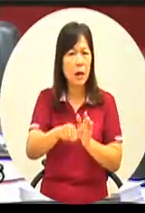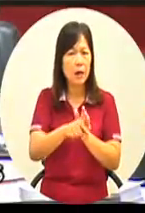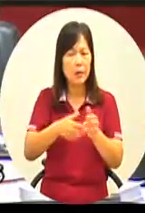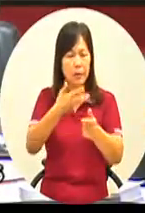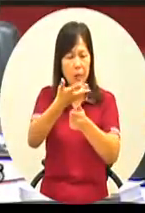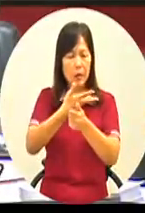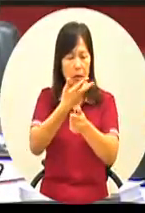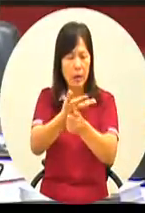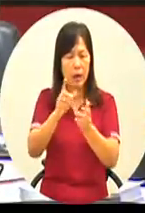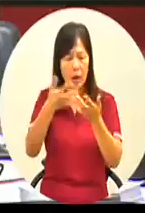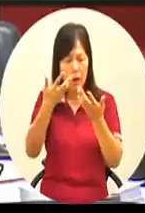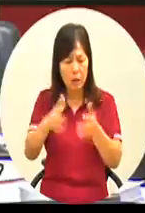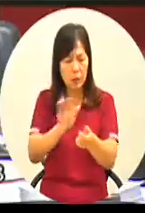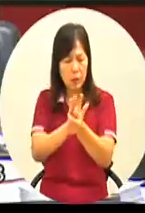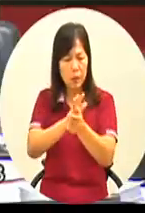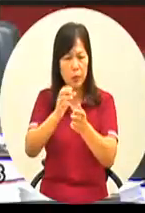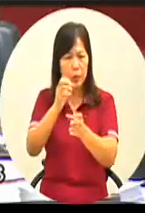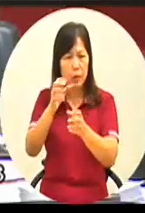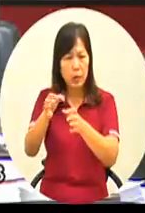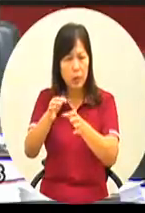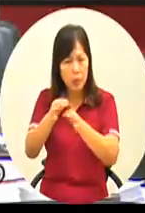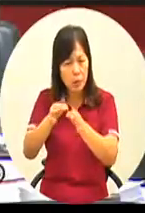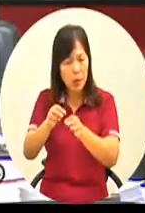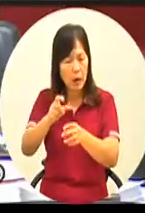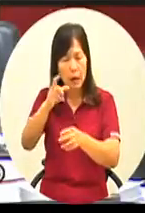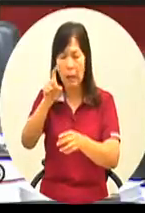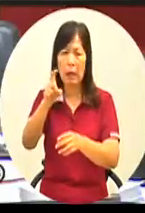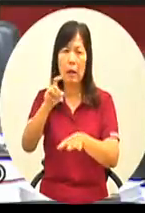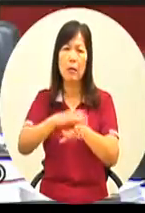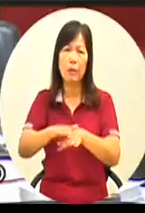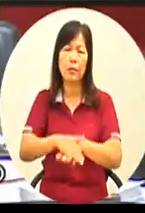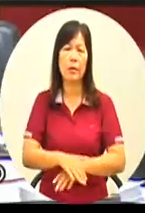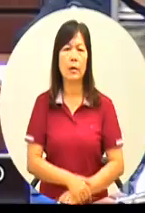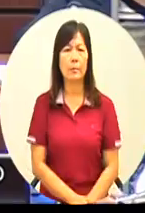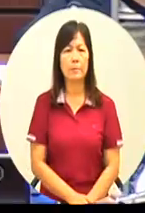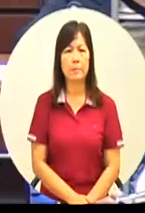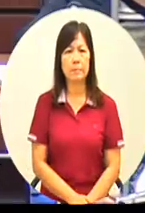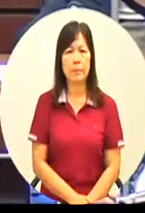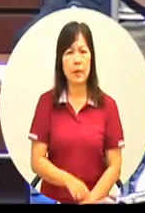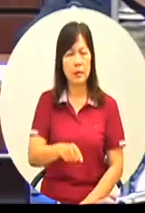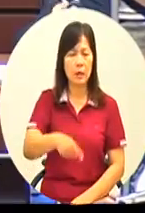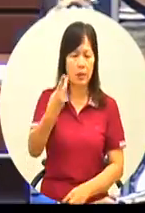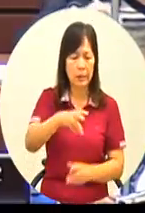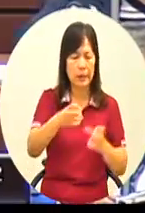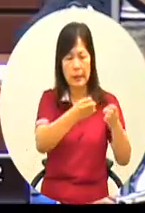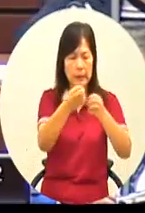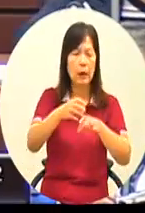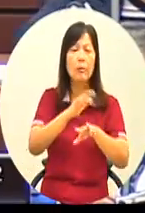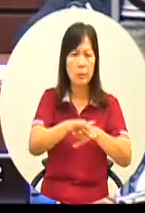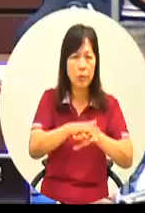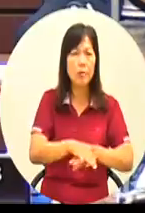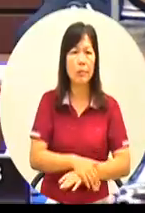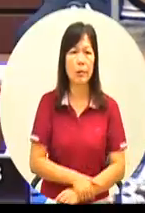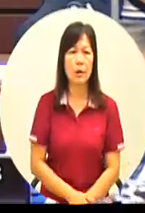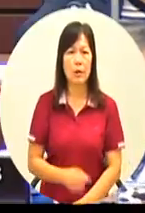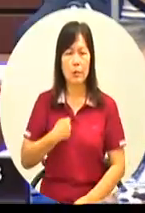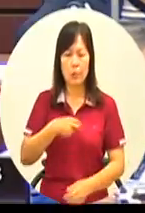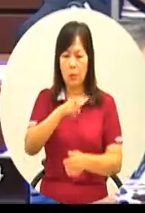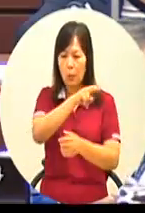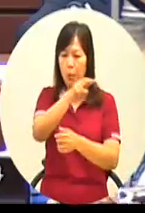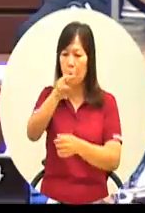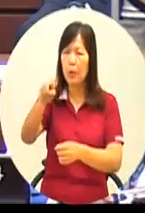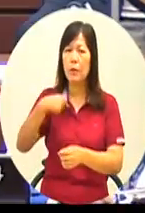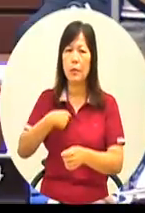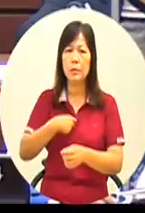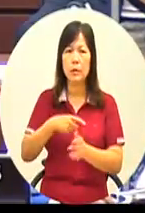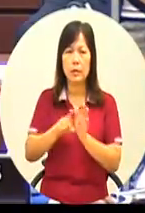很多的服务业做不下去？ 这个我们会再来讨论一下。但是以我现在看，我们现在